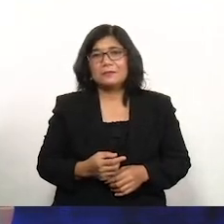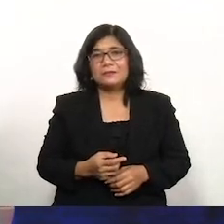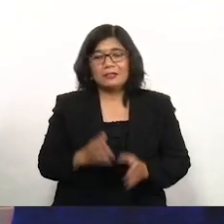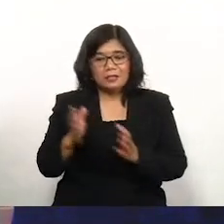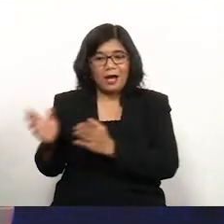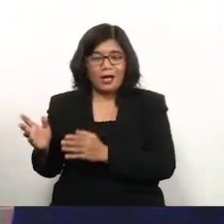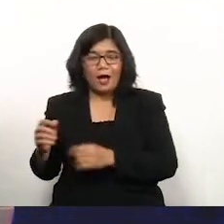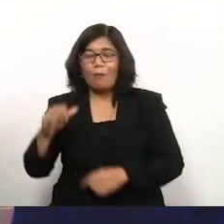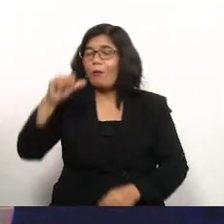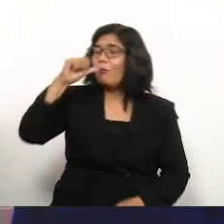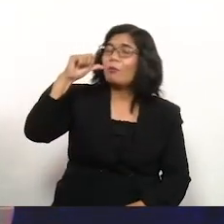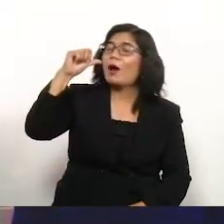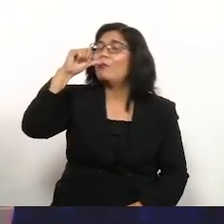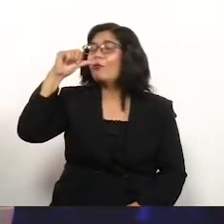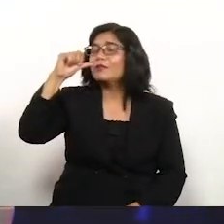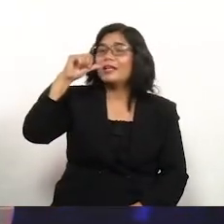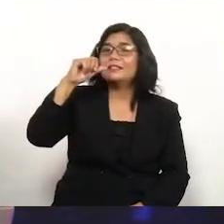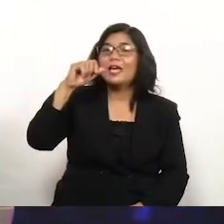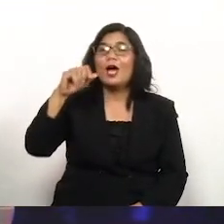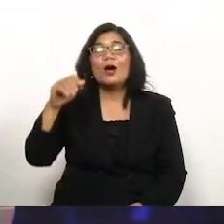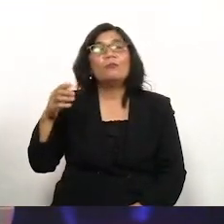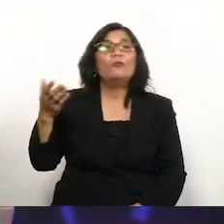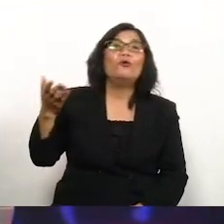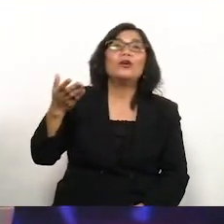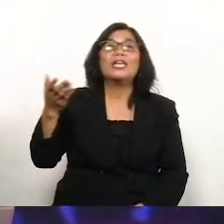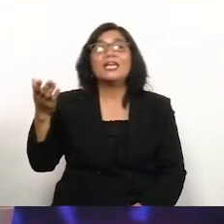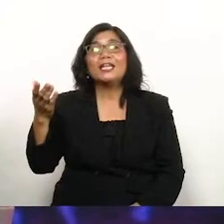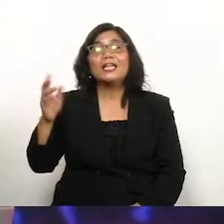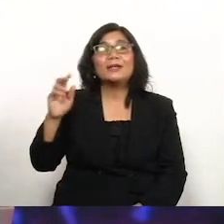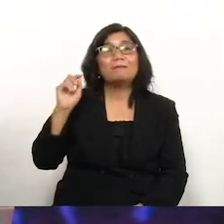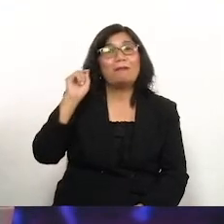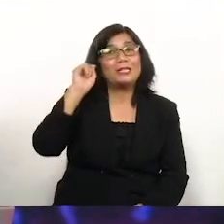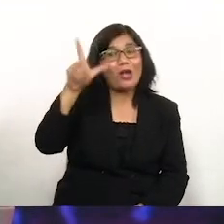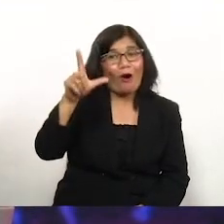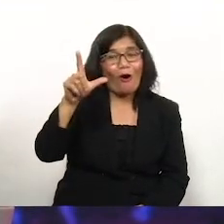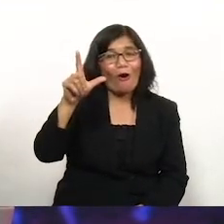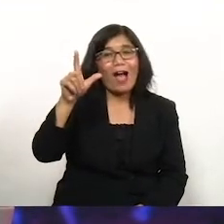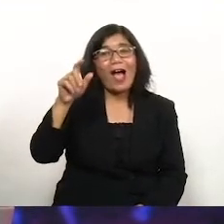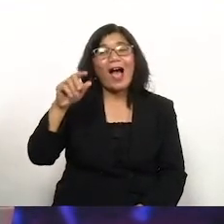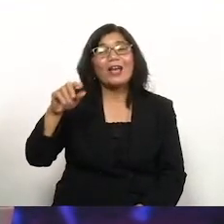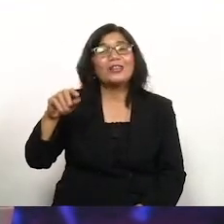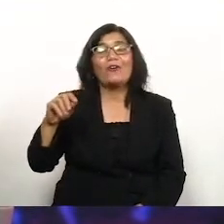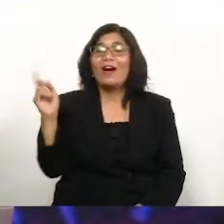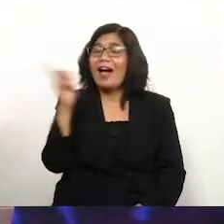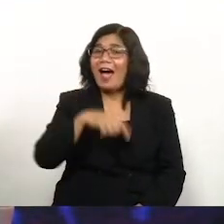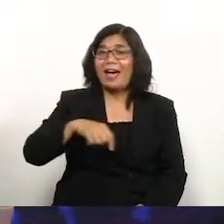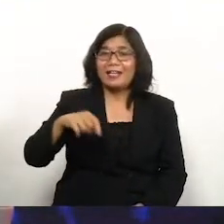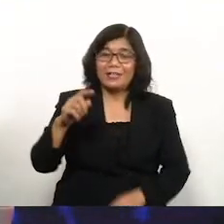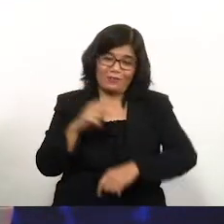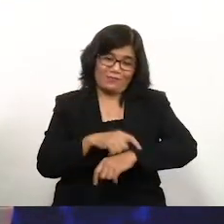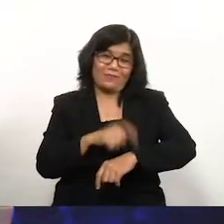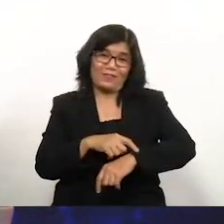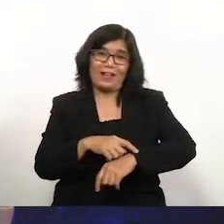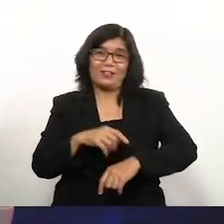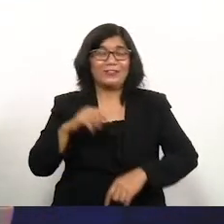Hai Tetangga Sebelah pemabuk pemabuk lagi menyanyi mungkin lusa atau di lain